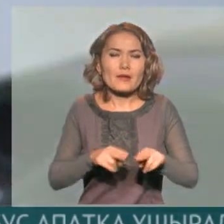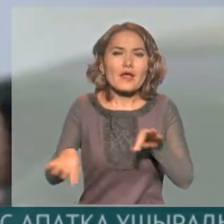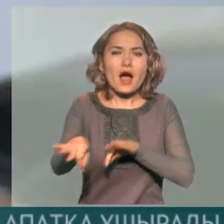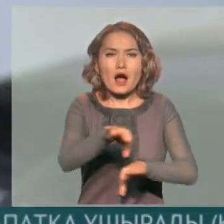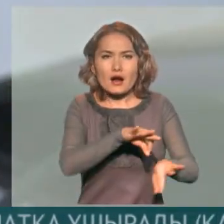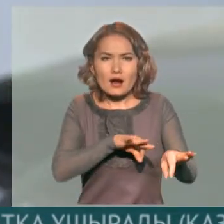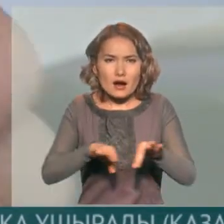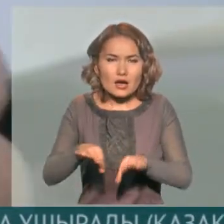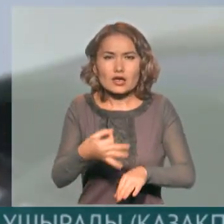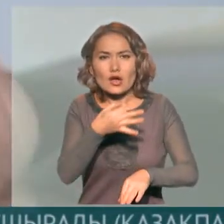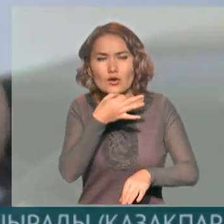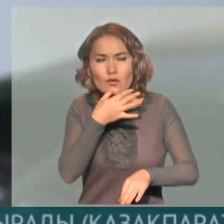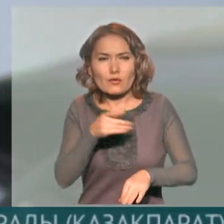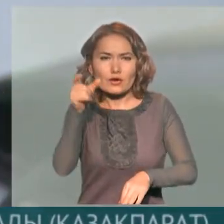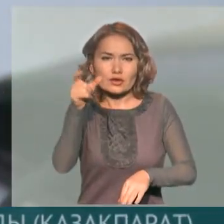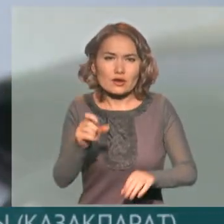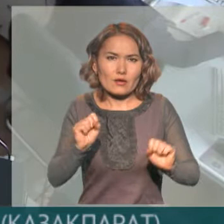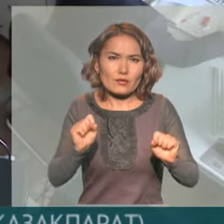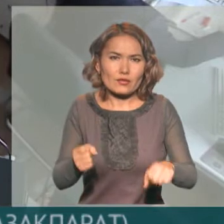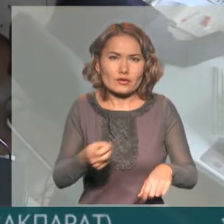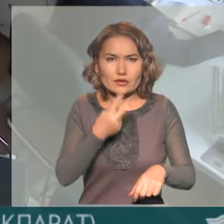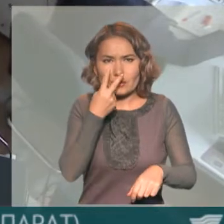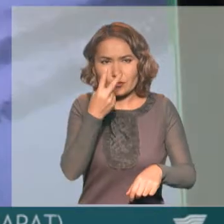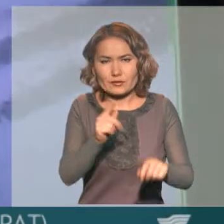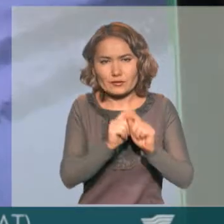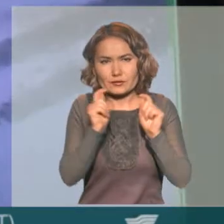ұсынысын білдіруге мүмкіндігі бар.